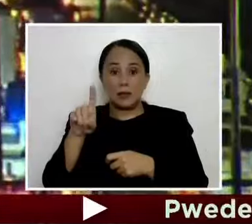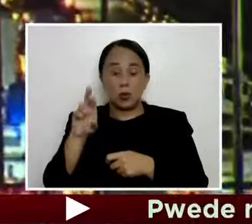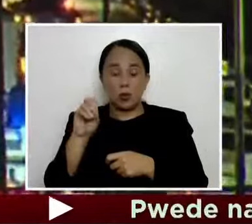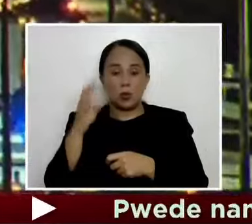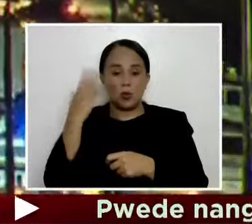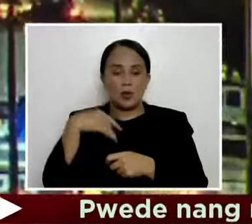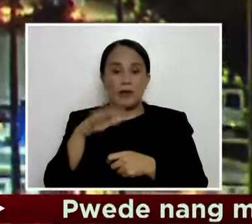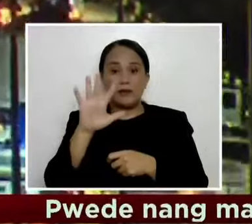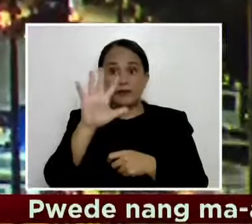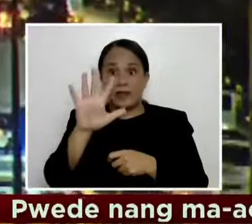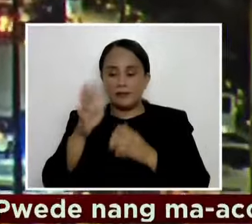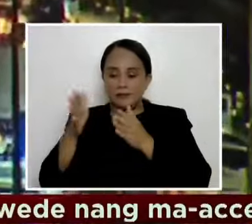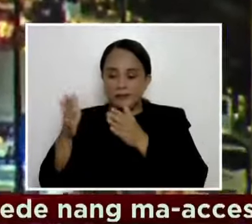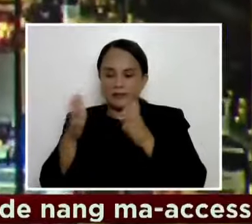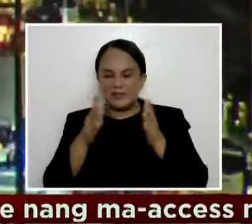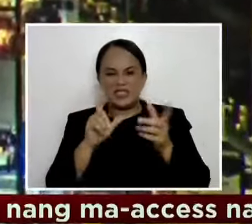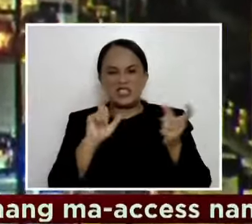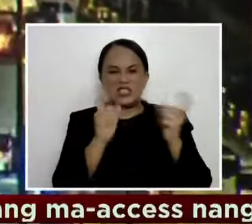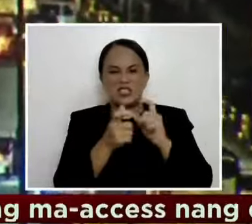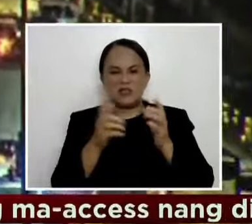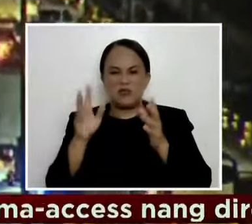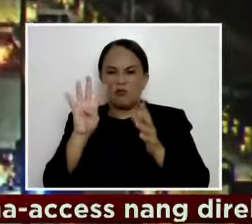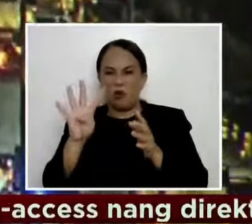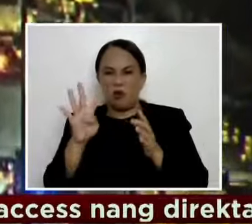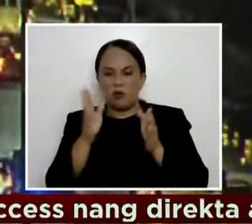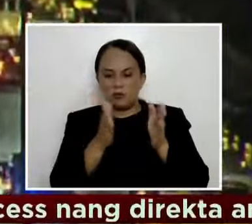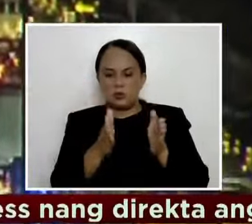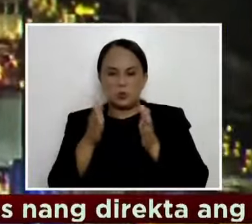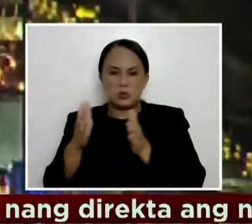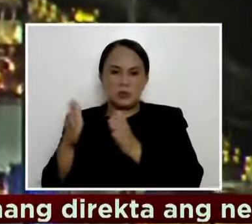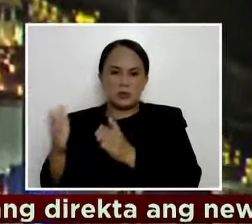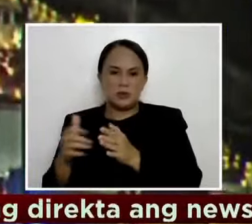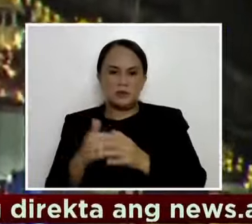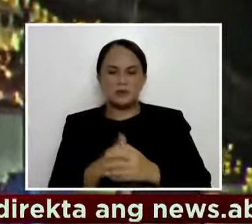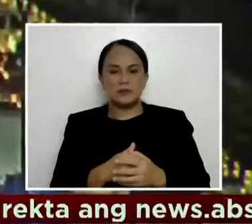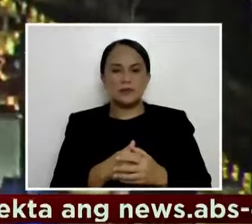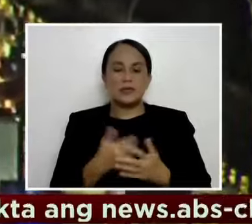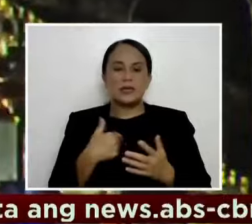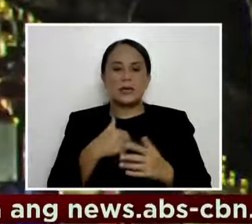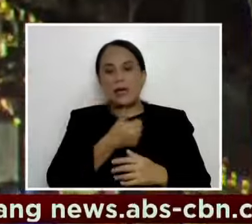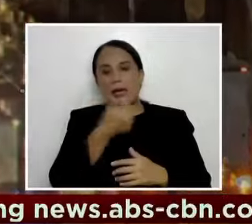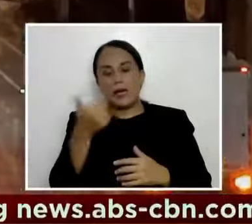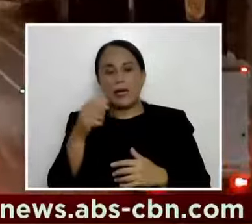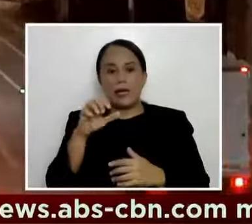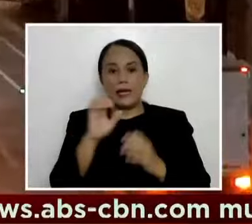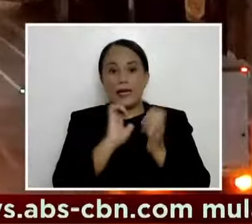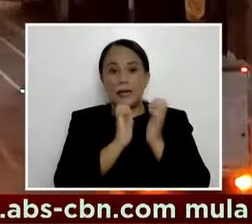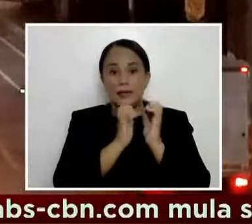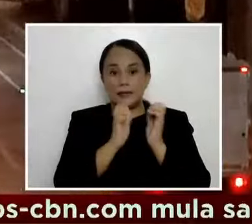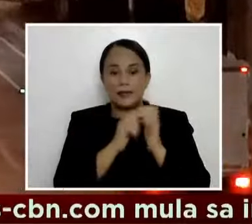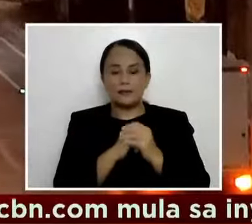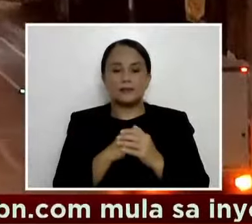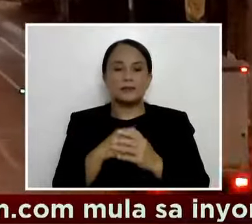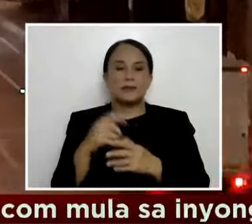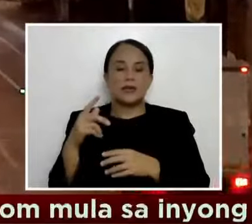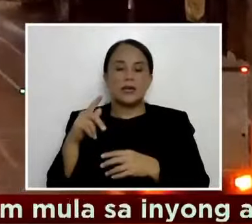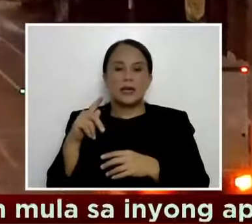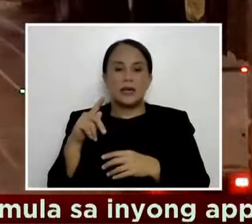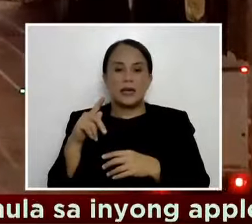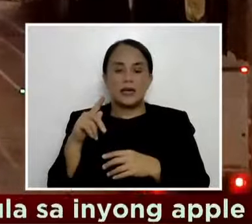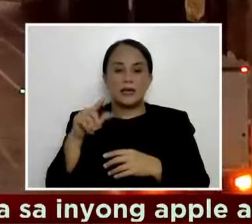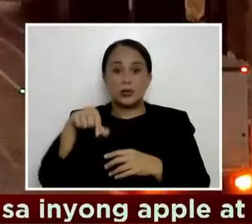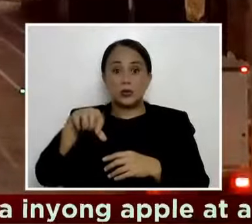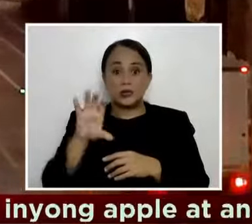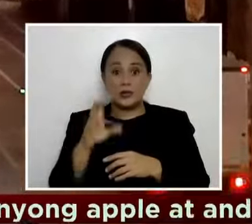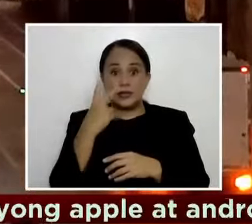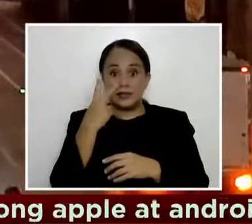5 lanes, nagiging 4 lanes lang yung capacity noong daan. Dito naman sa EDSA, Kaingin sa Quezon City sa likuran ko,